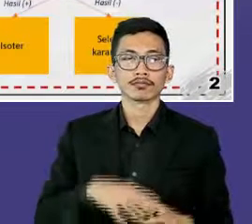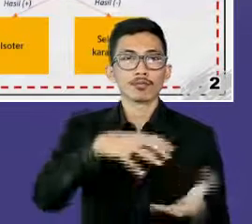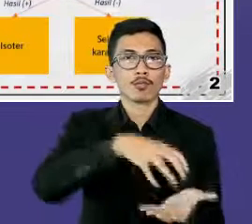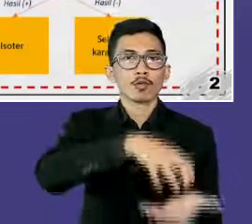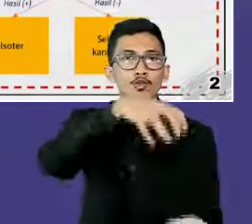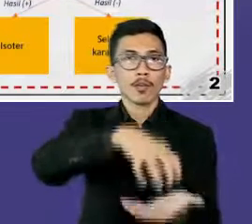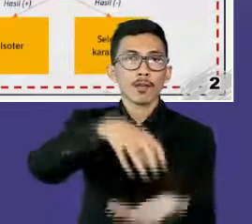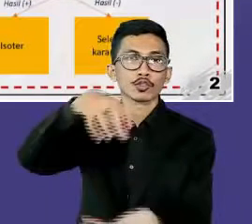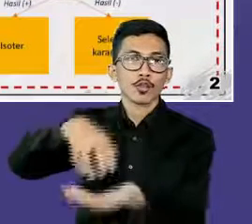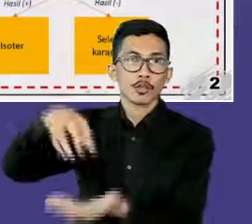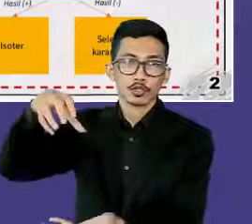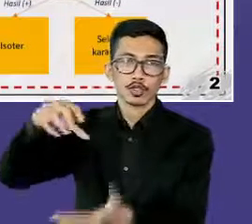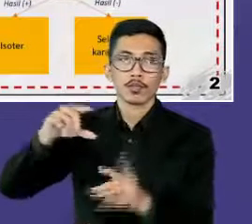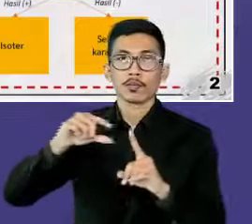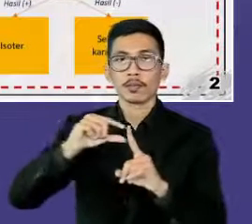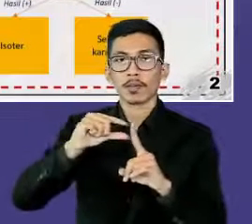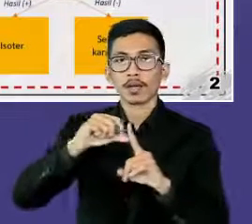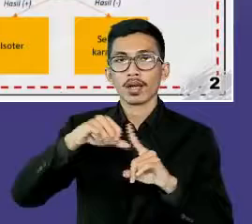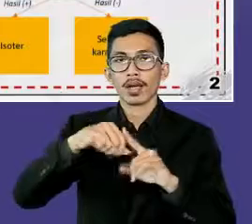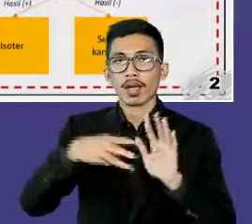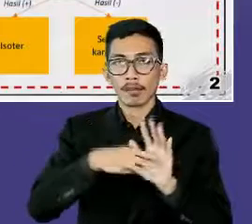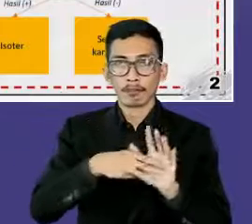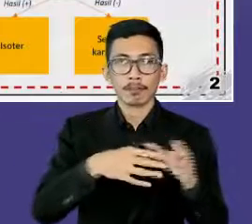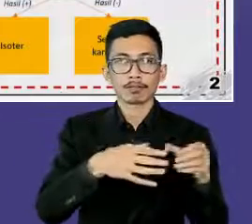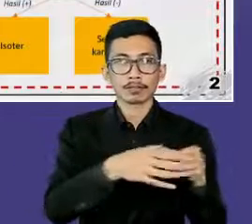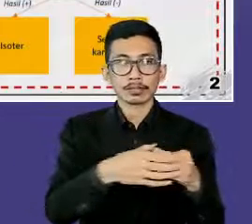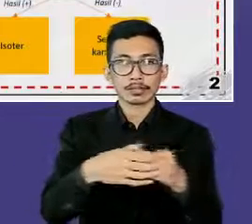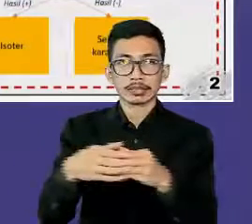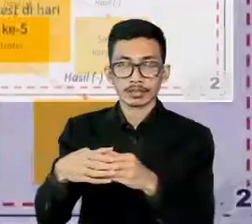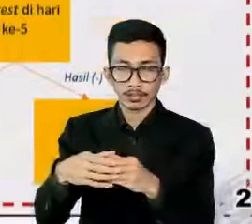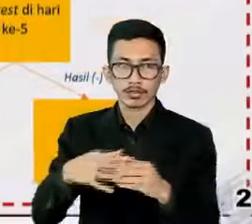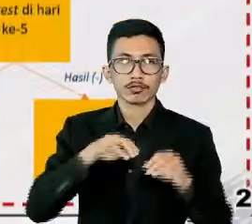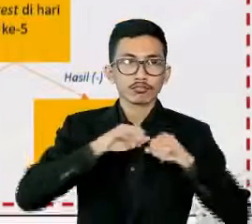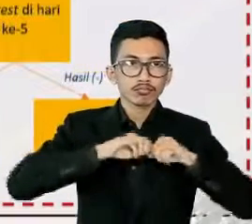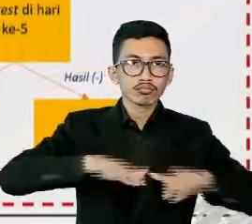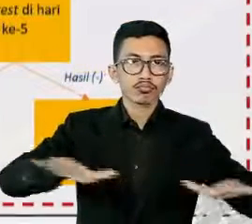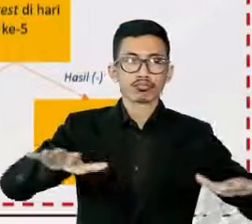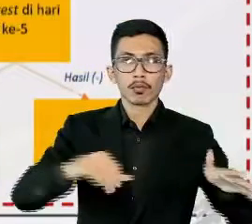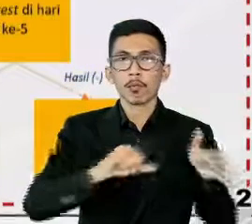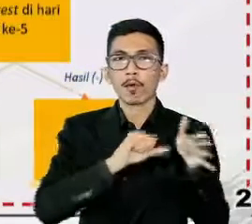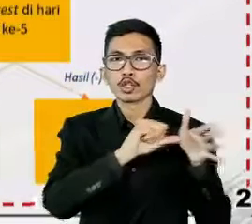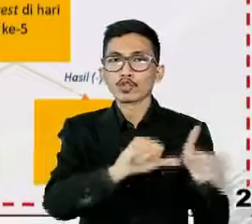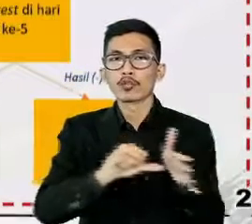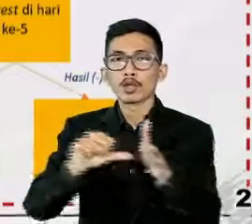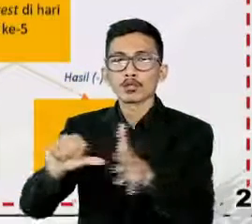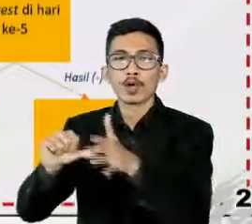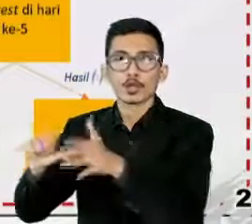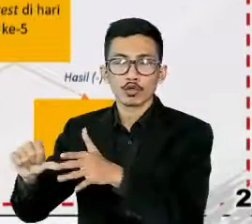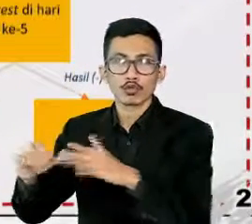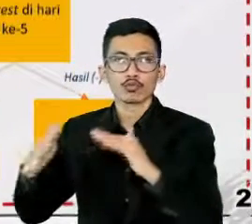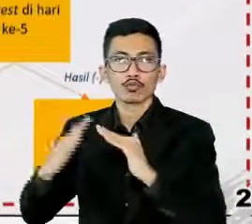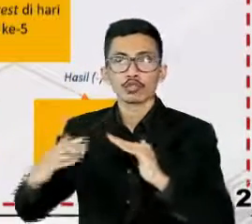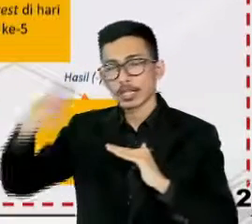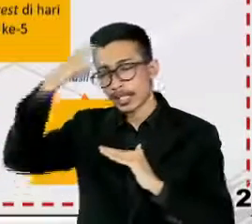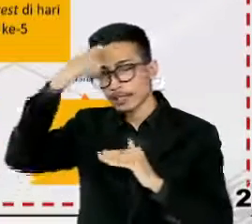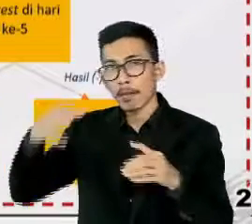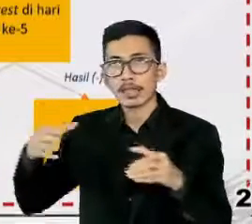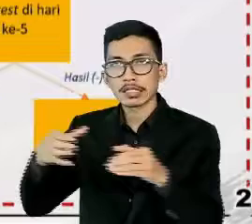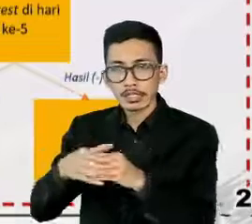PPKI micro untuk membantu Kepala Puskesmas bidan desa melaksanakan